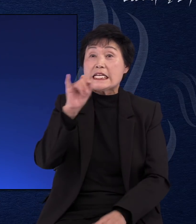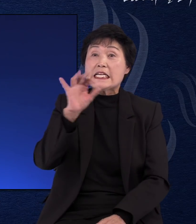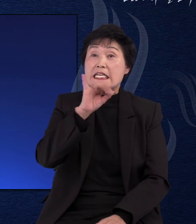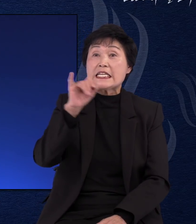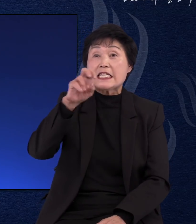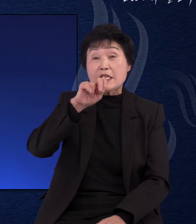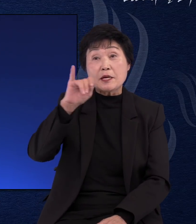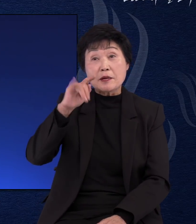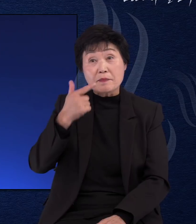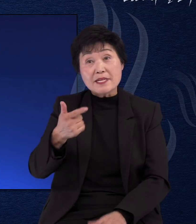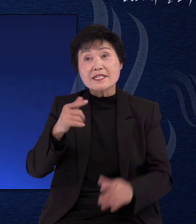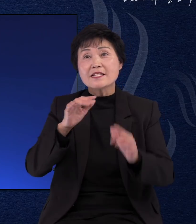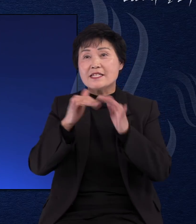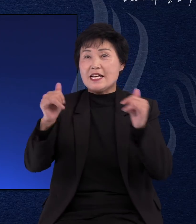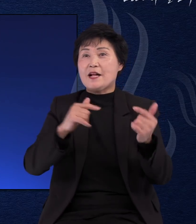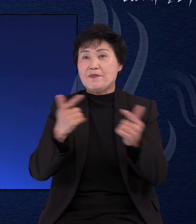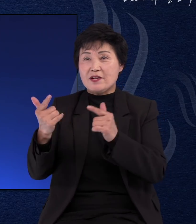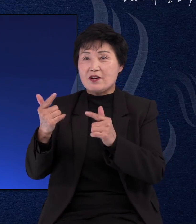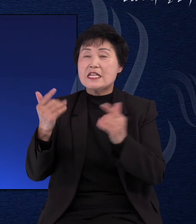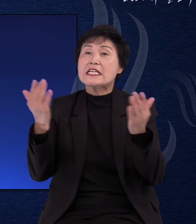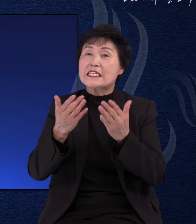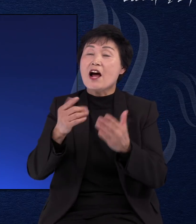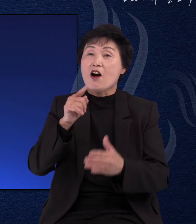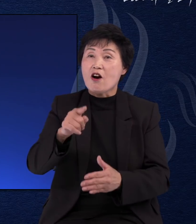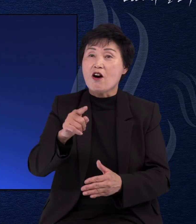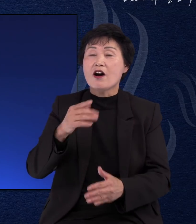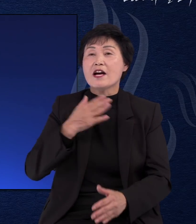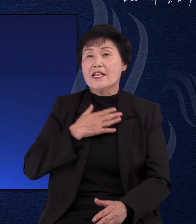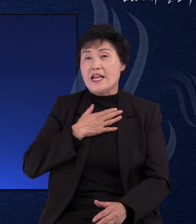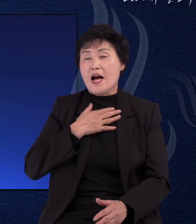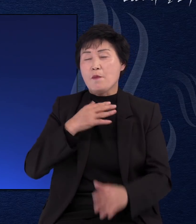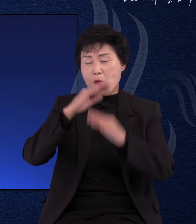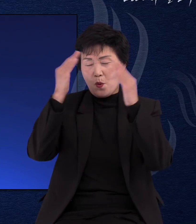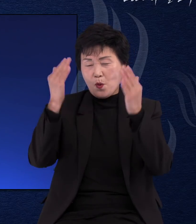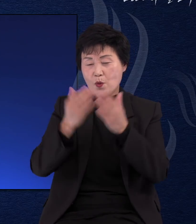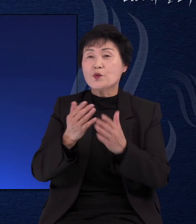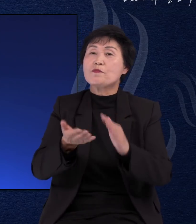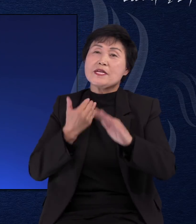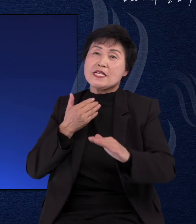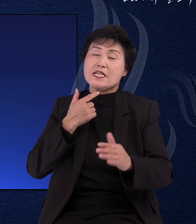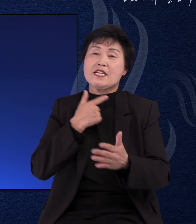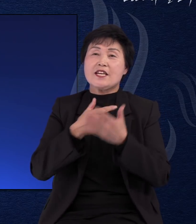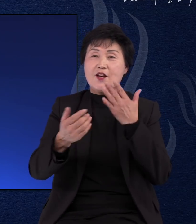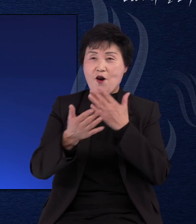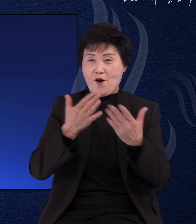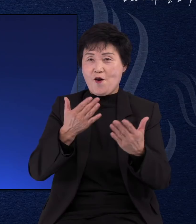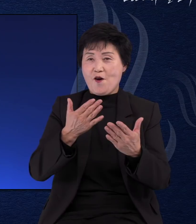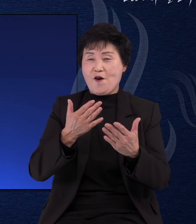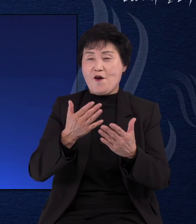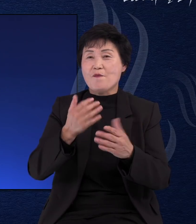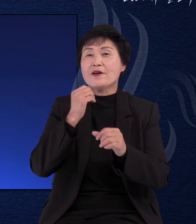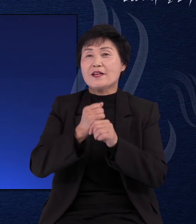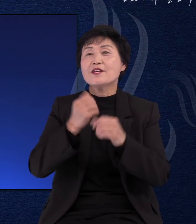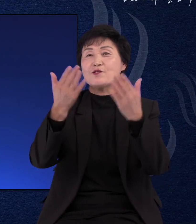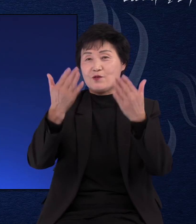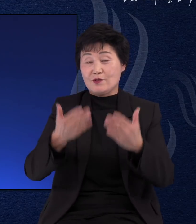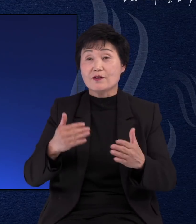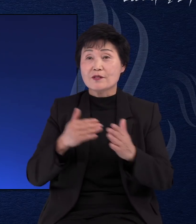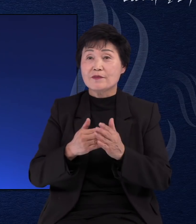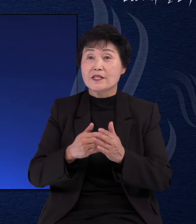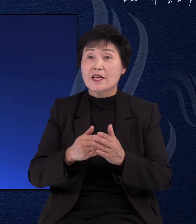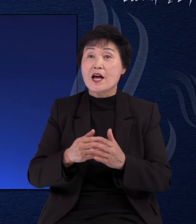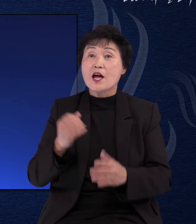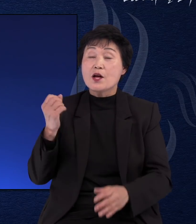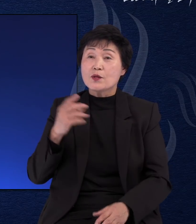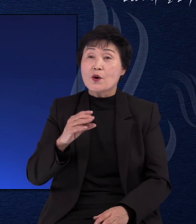그렇게 성도들을 이해할 수 있는 광야 공부를 미리 시키신 거죠. 그러면서도 두꺼운 신학책을 가지고 그 피칸